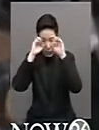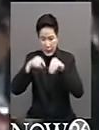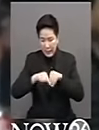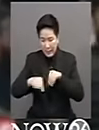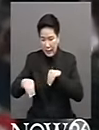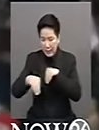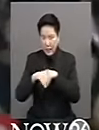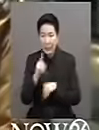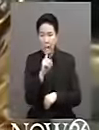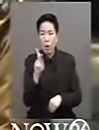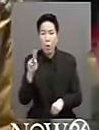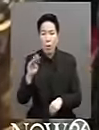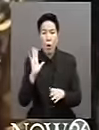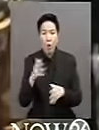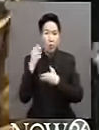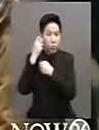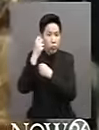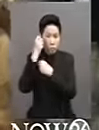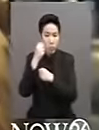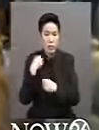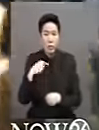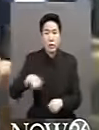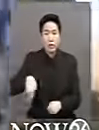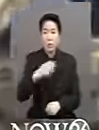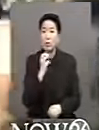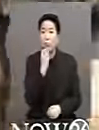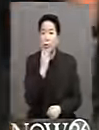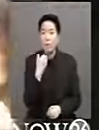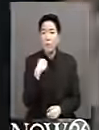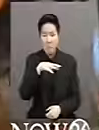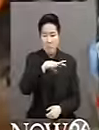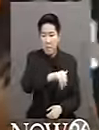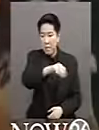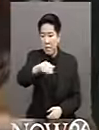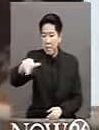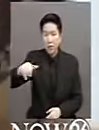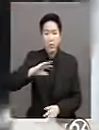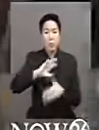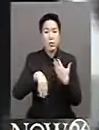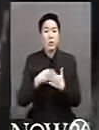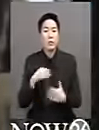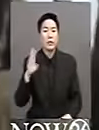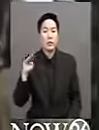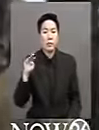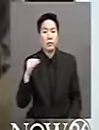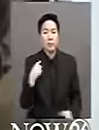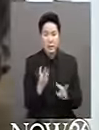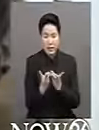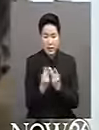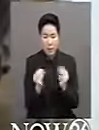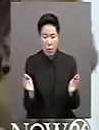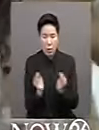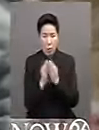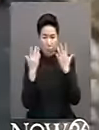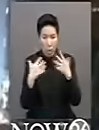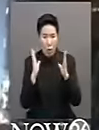เมตรครับมีผู้ชุมนุมนะครับนอกจากในโซแล้วยังมีอีก40เมืองทั่วประเทศครับเขาบอกว่ามีตัวเลขผู้ชุมนุม